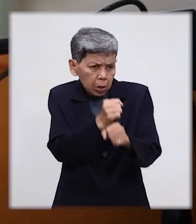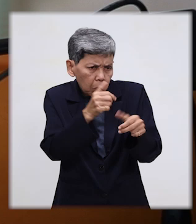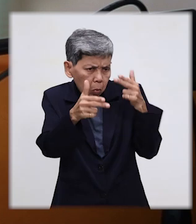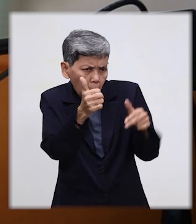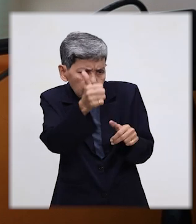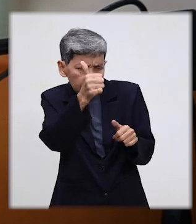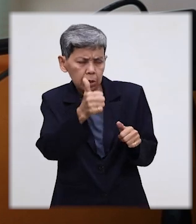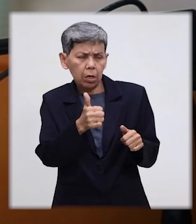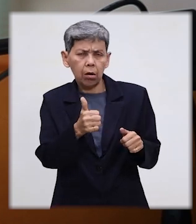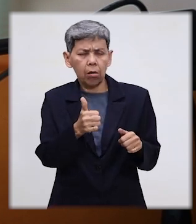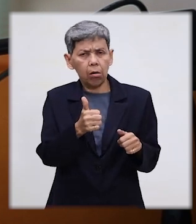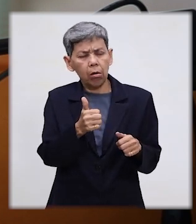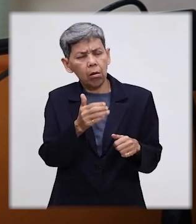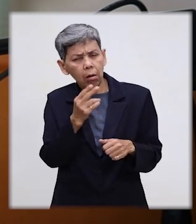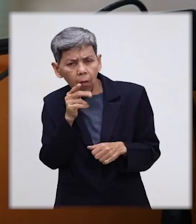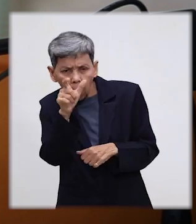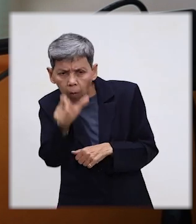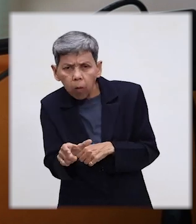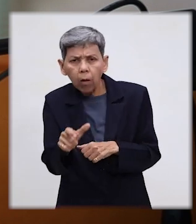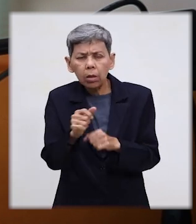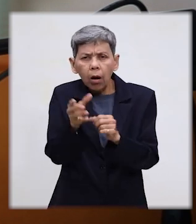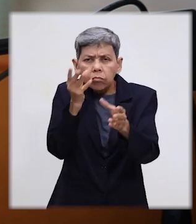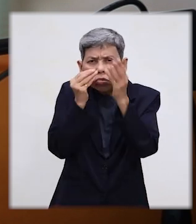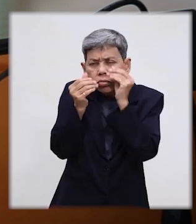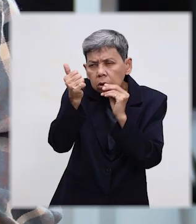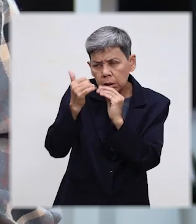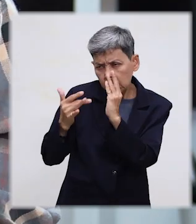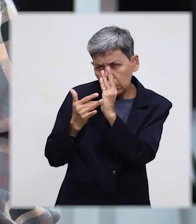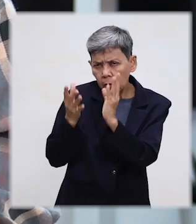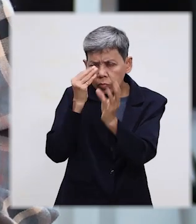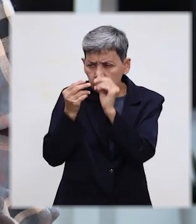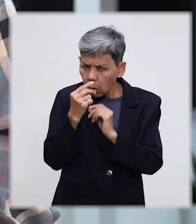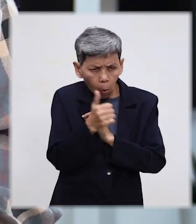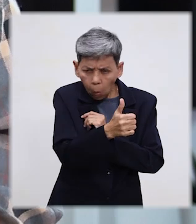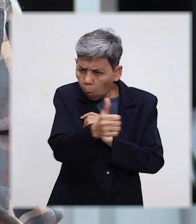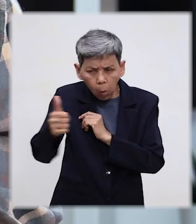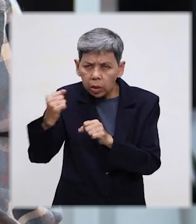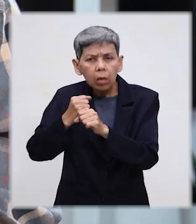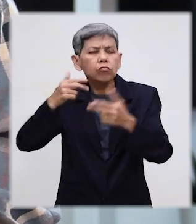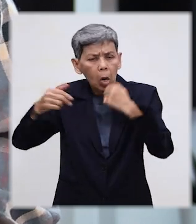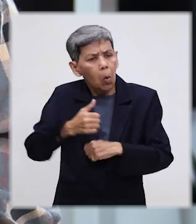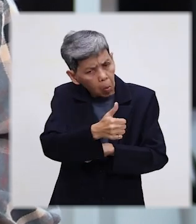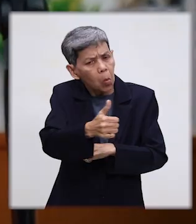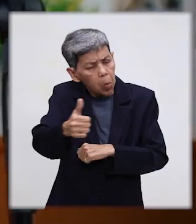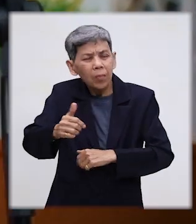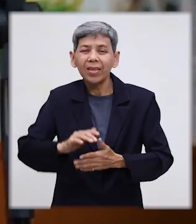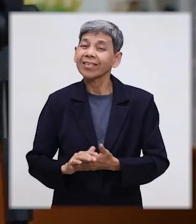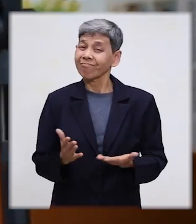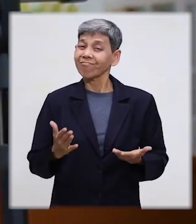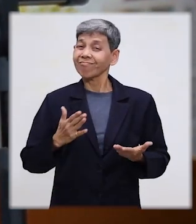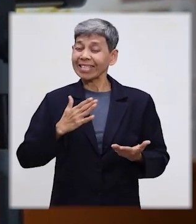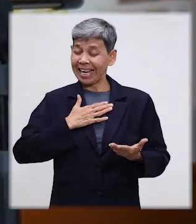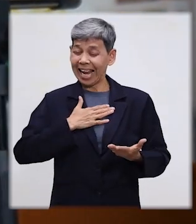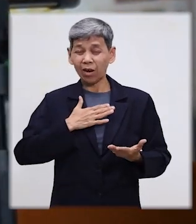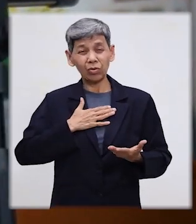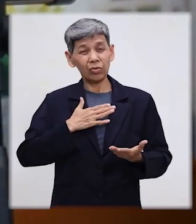ไปเรียนรู้เทคโนโลยีใหม่ๆหรืออะไรที่เกี่ยวกับการทำหนังอะไรเงี้ยแต่คือผมมาทางตัว